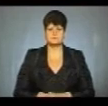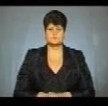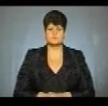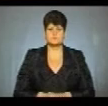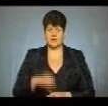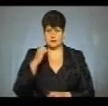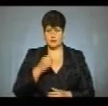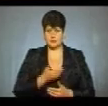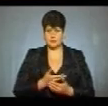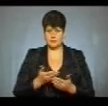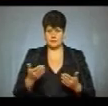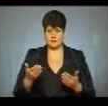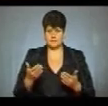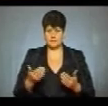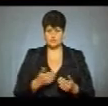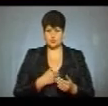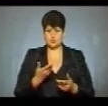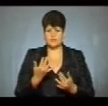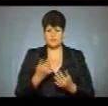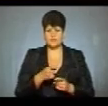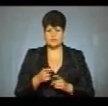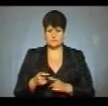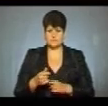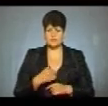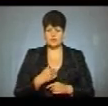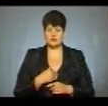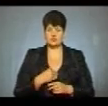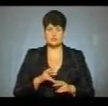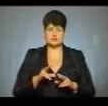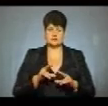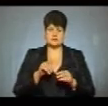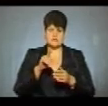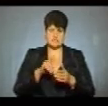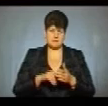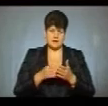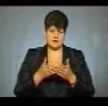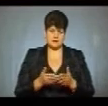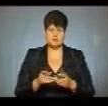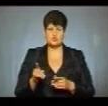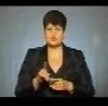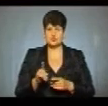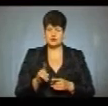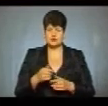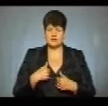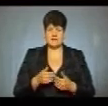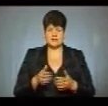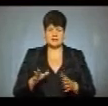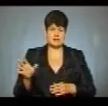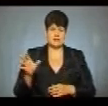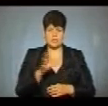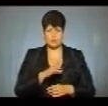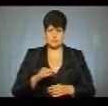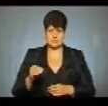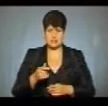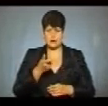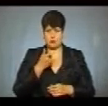Дякуємо вам. Будь ласка, якщо хочете, пару слів. Хочу запевнити, що я відкритий для усіх